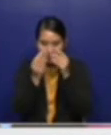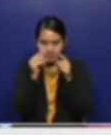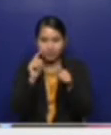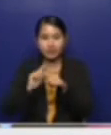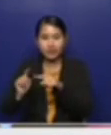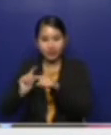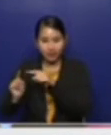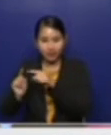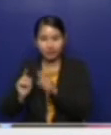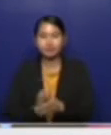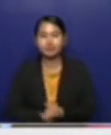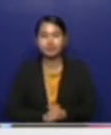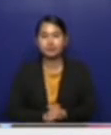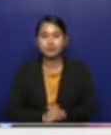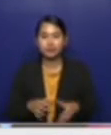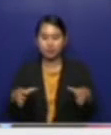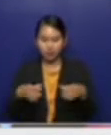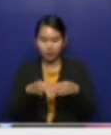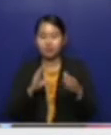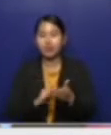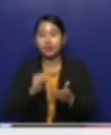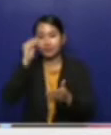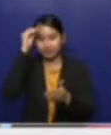นักเรียนนิสิตนักศึกษา